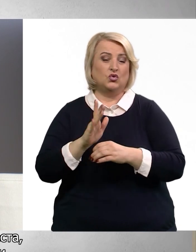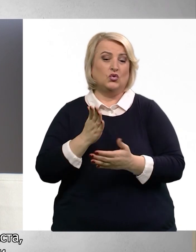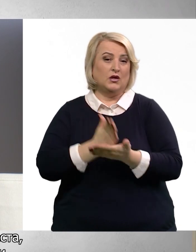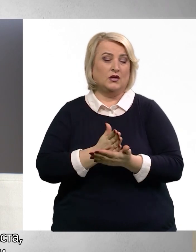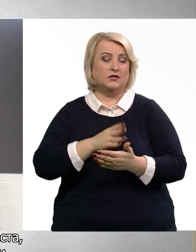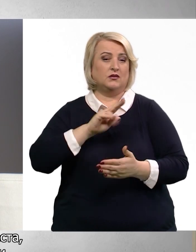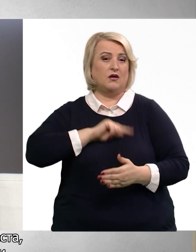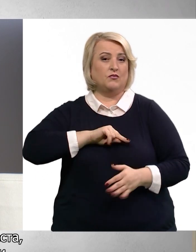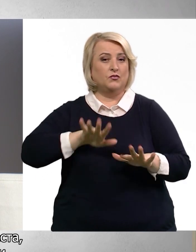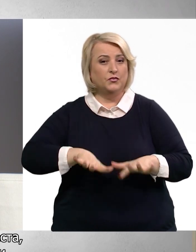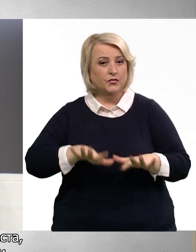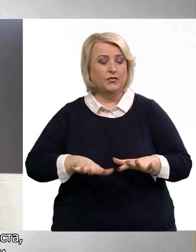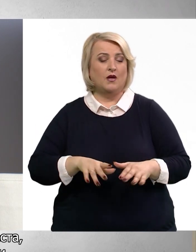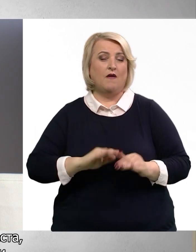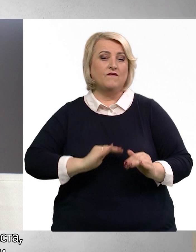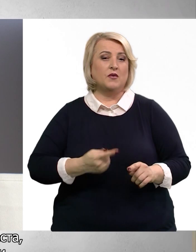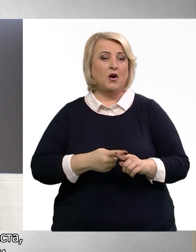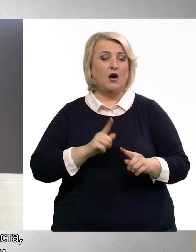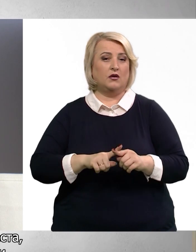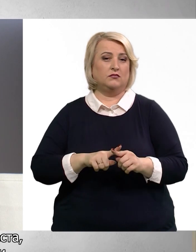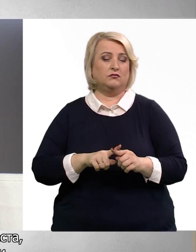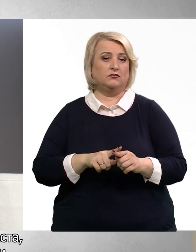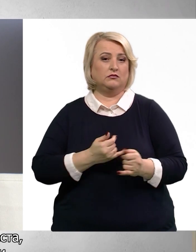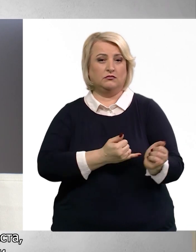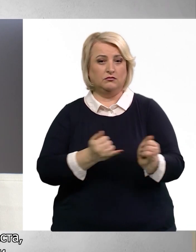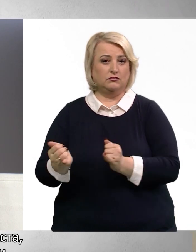muncă, firmele sunt cele care creează